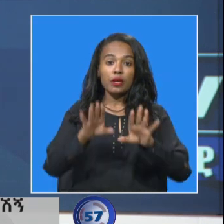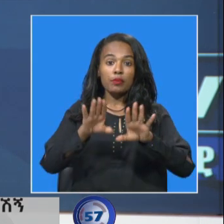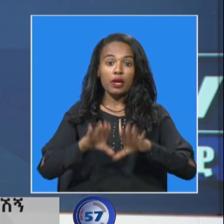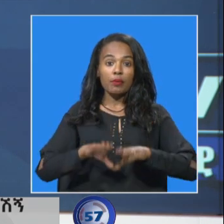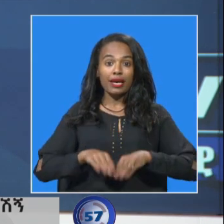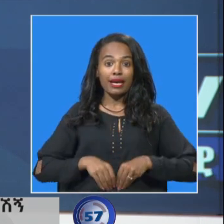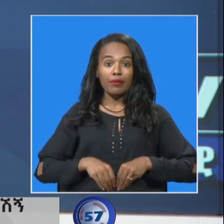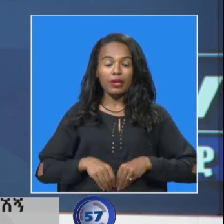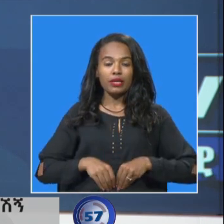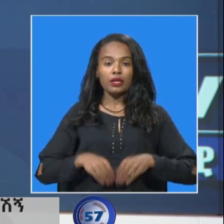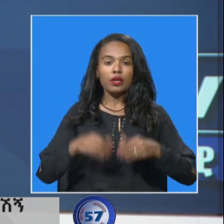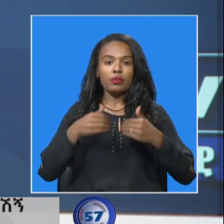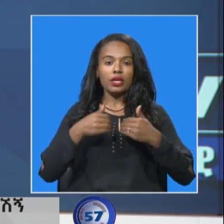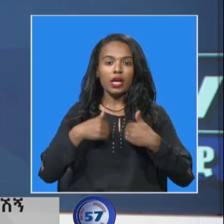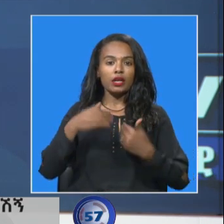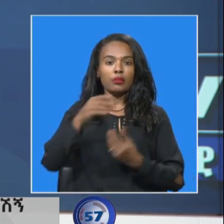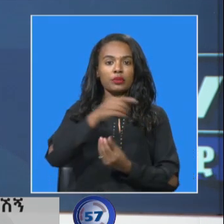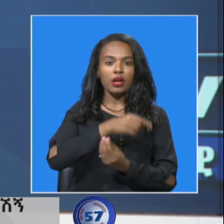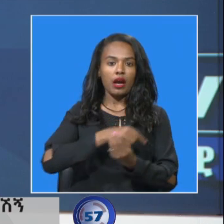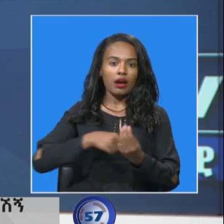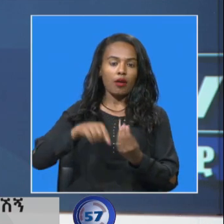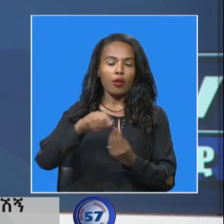በመቀበል በያለበት አካባቢ